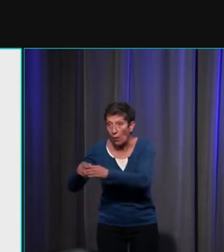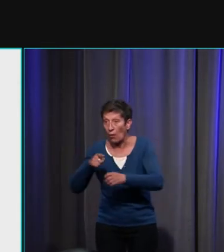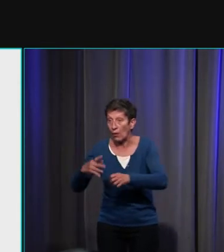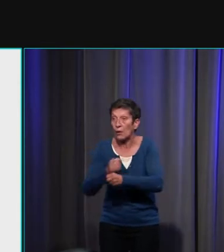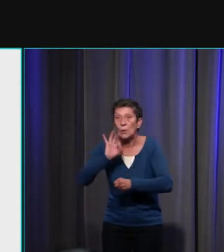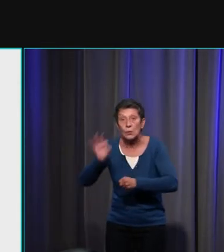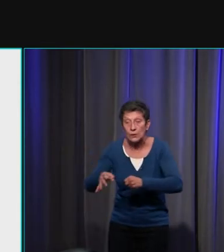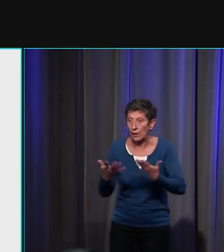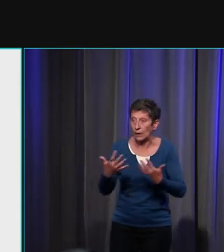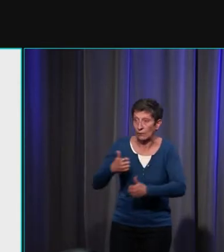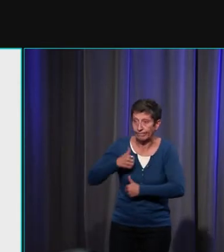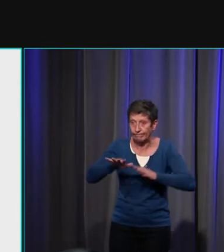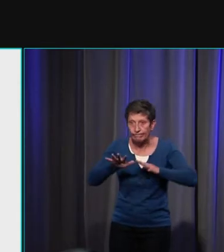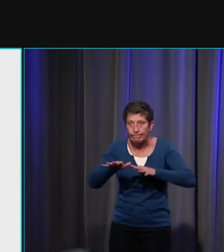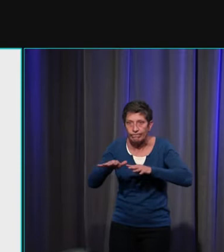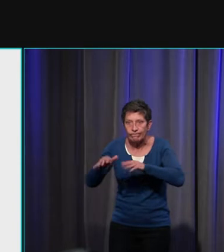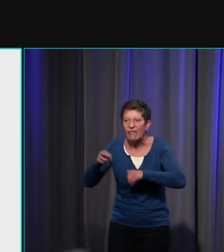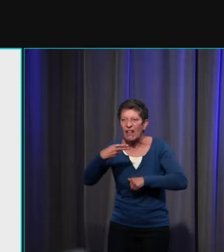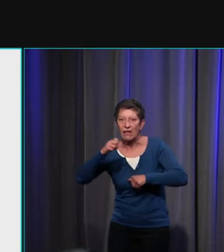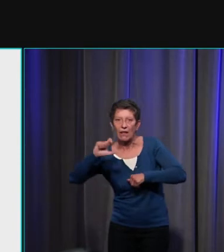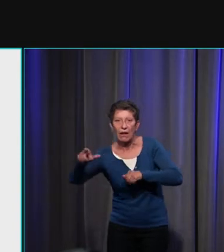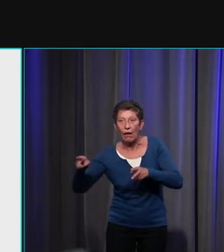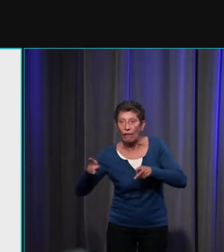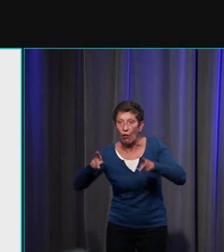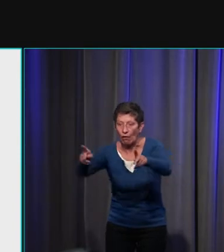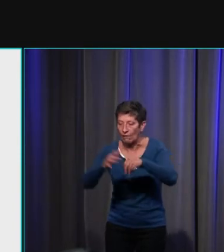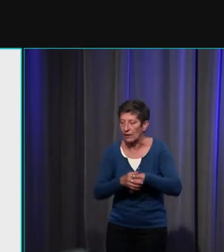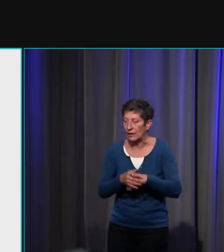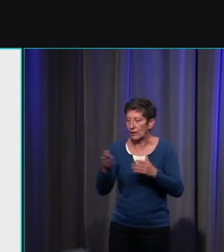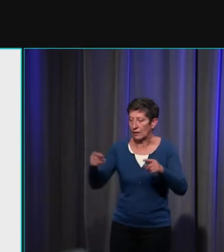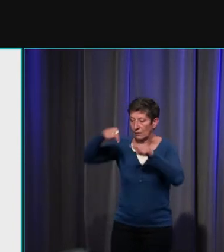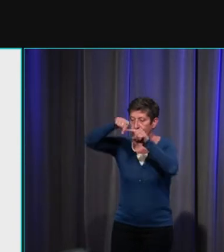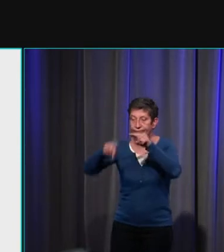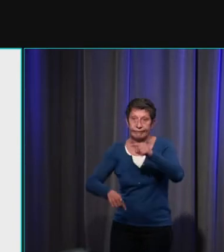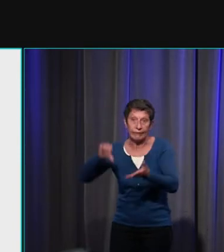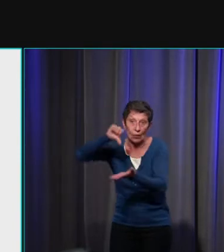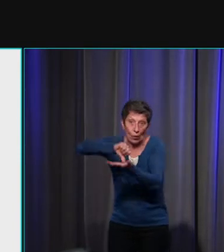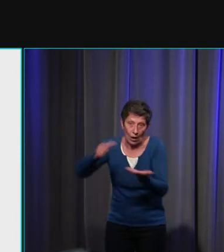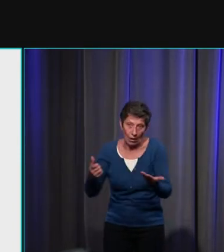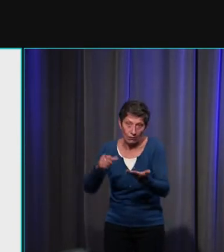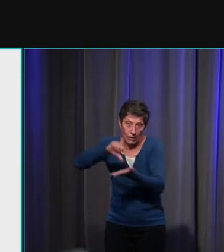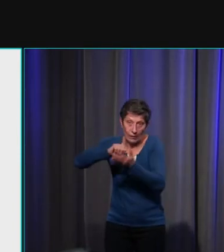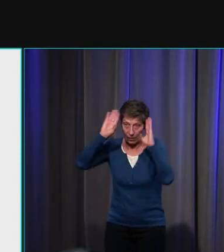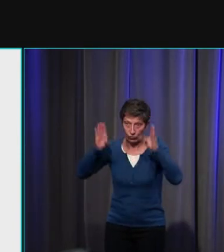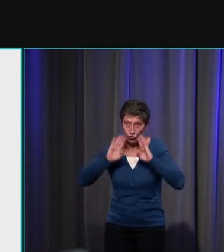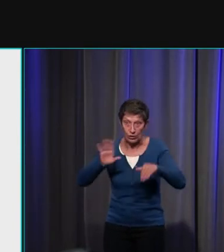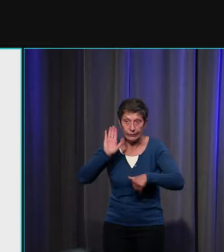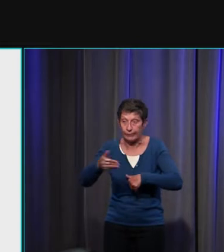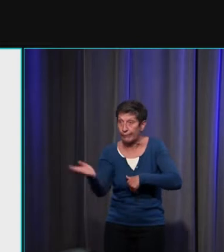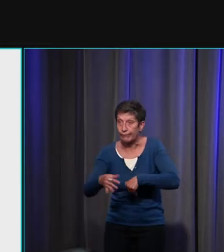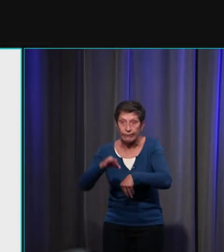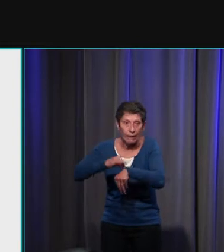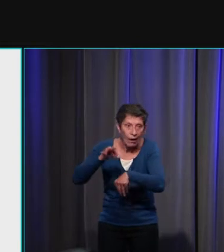troupes progressent sur le nil descend de l'unil vers le caire et puis elles sont arrêtées par la maladie par